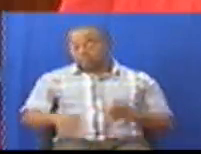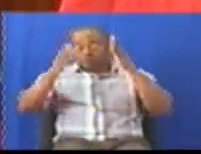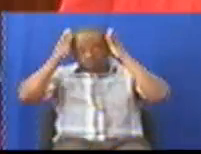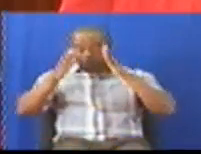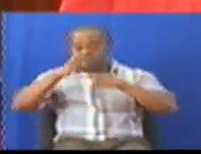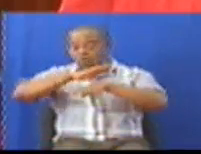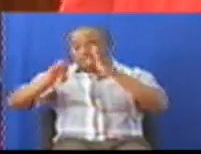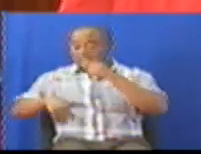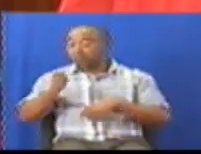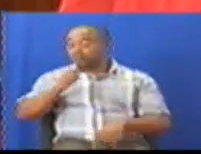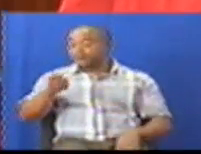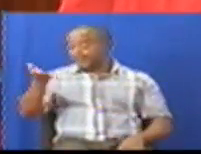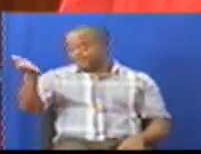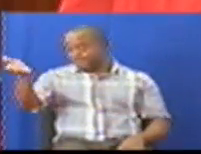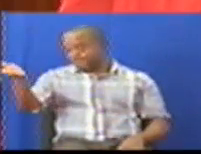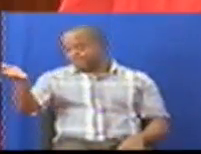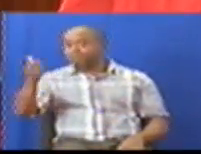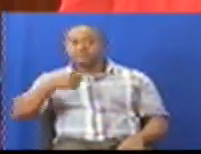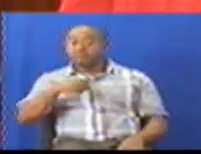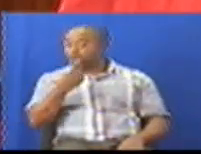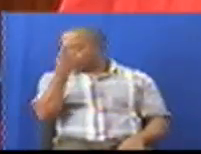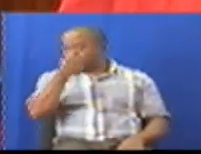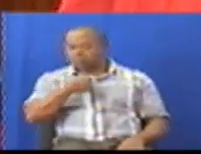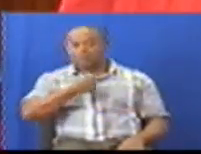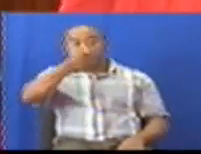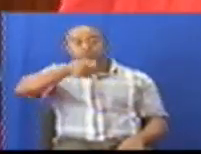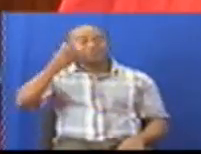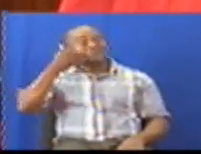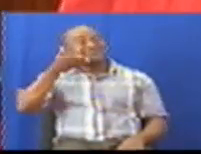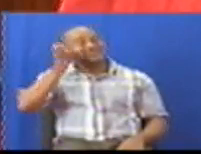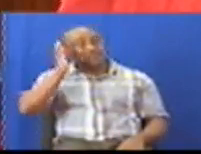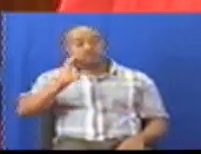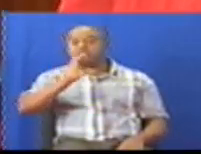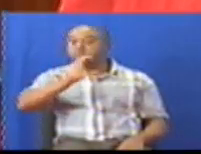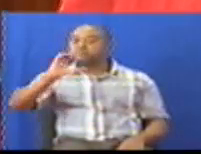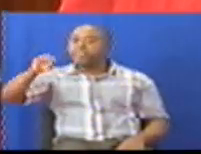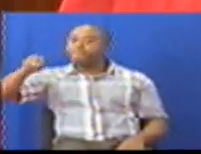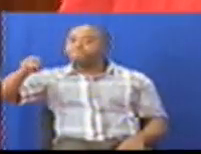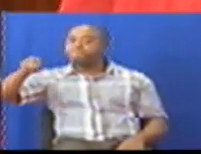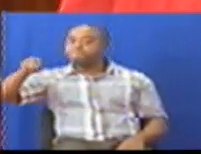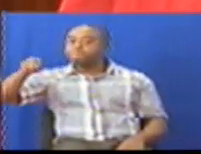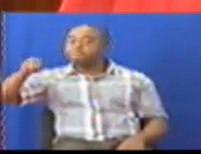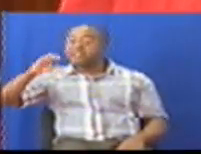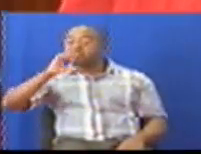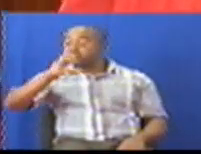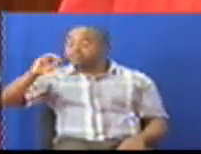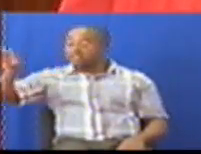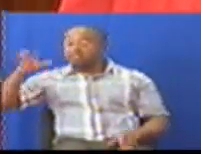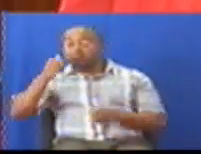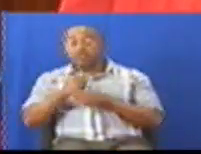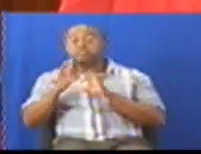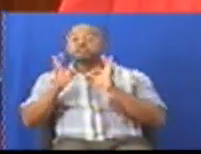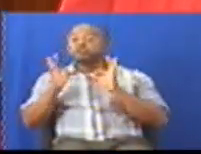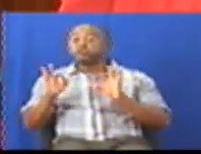nianze kuipongeza serikali ya Chama cha Mapinduzi kwa kazi nzuri iliyofanya ndani ya